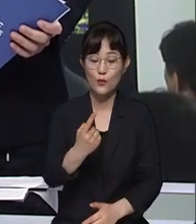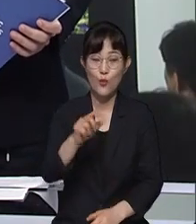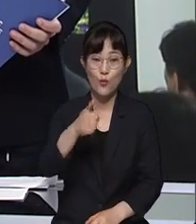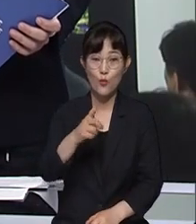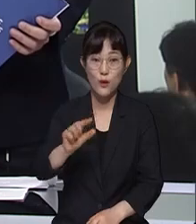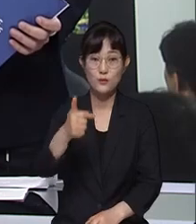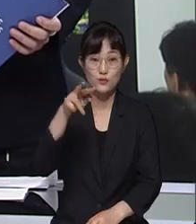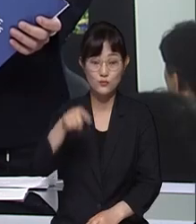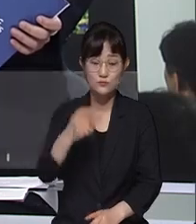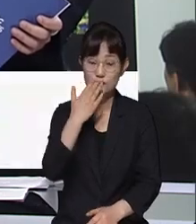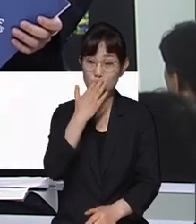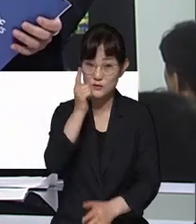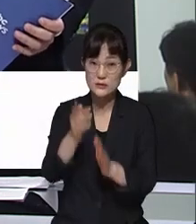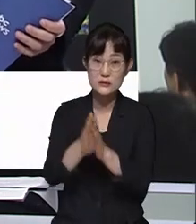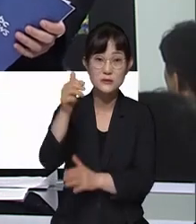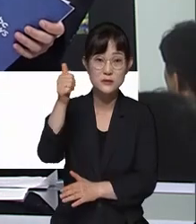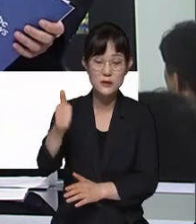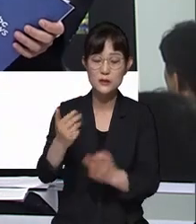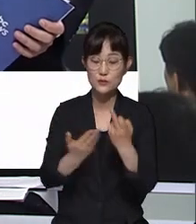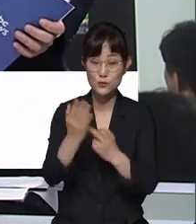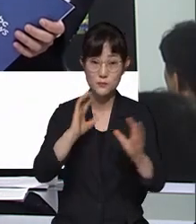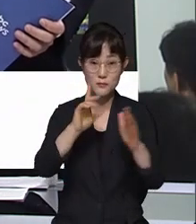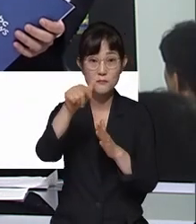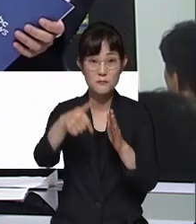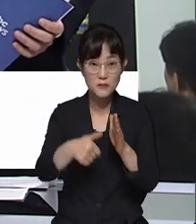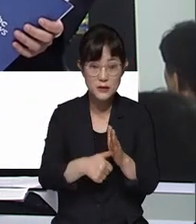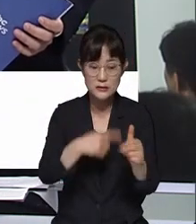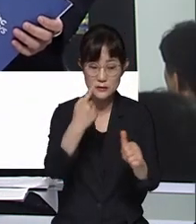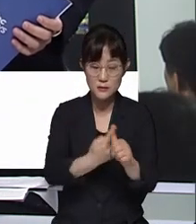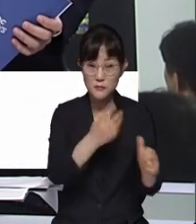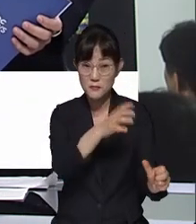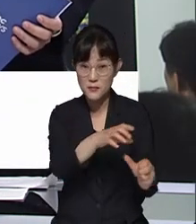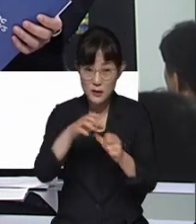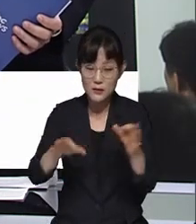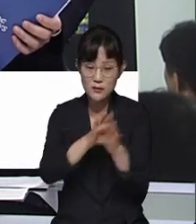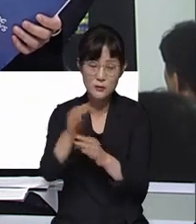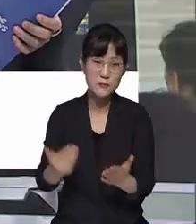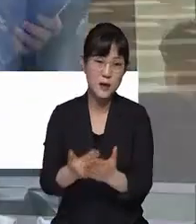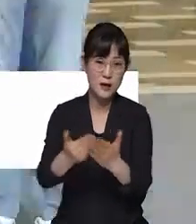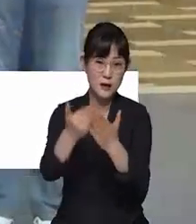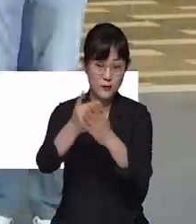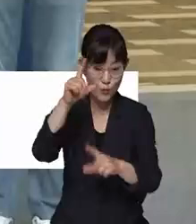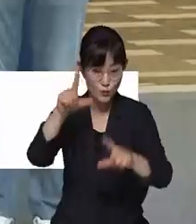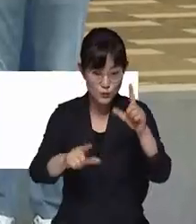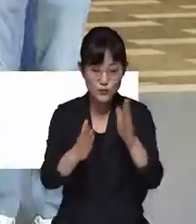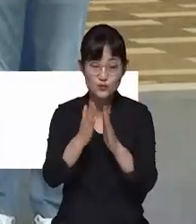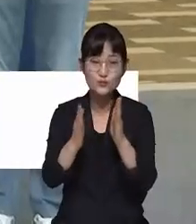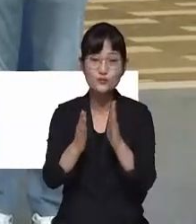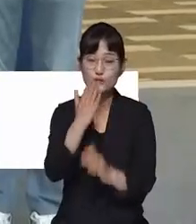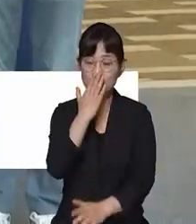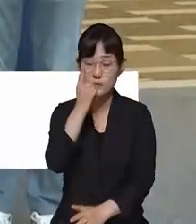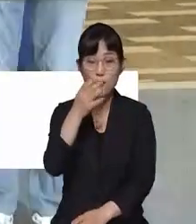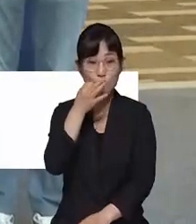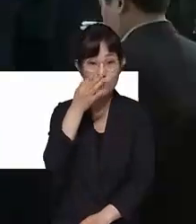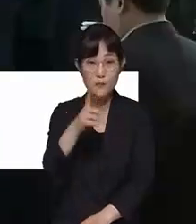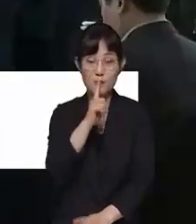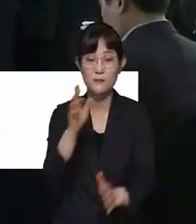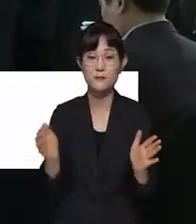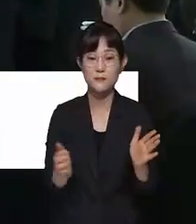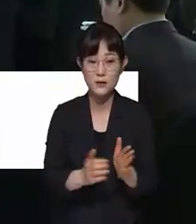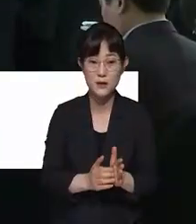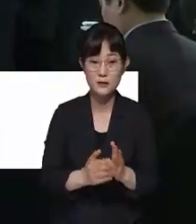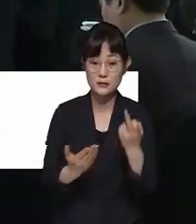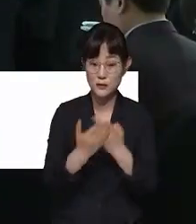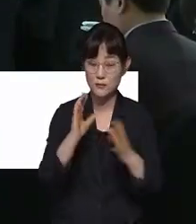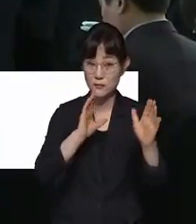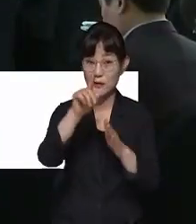노관규 순천시장이 제주포럼에서 생태가 경제를 견인한 걸 순천이 증명했다고 밝혔습니다. 노시장은 오늘